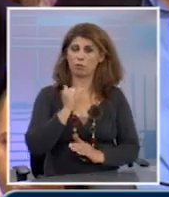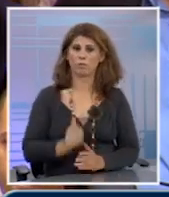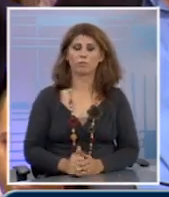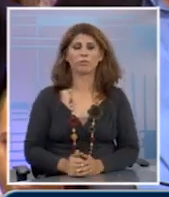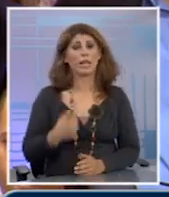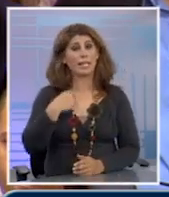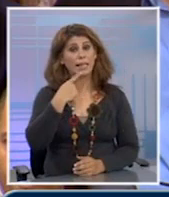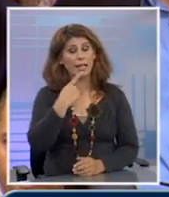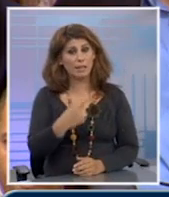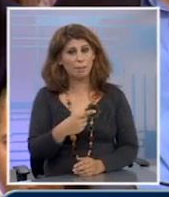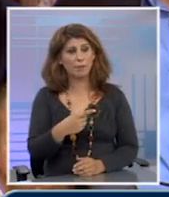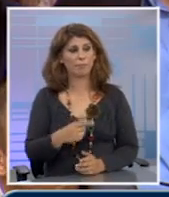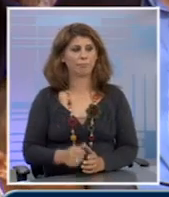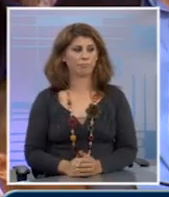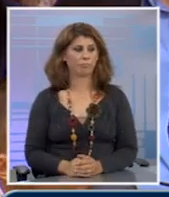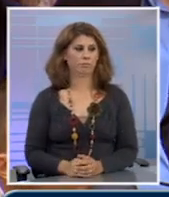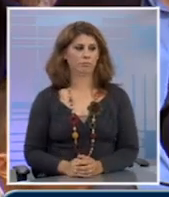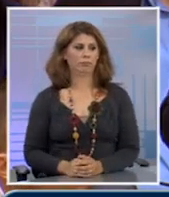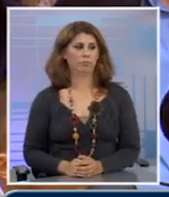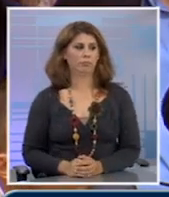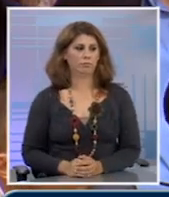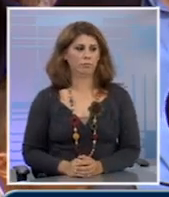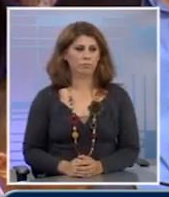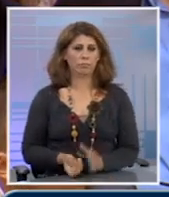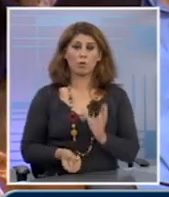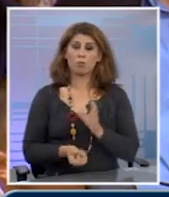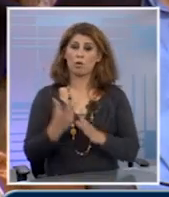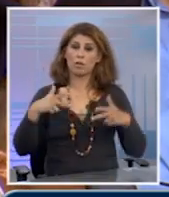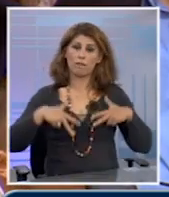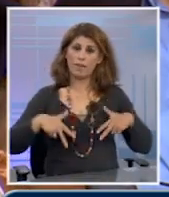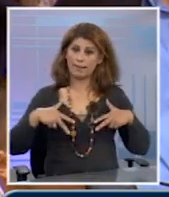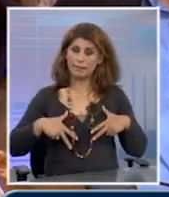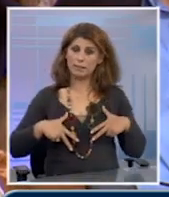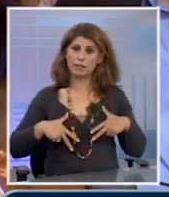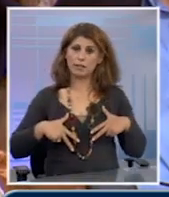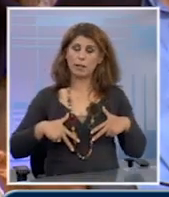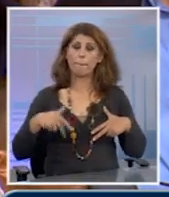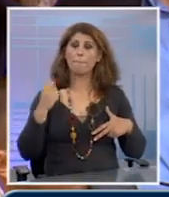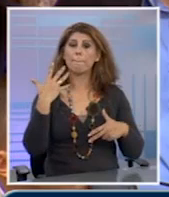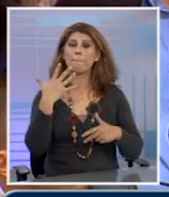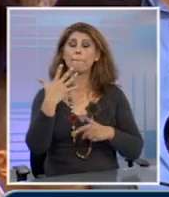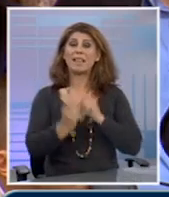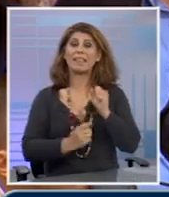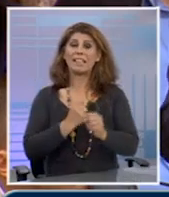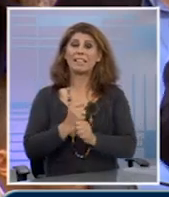και αναφέρθηκε στη νέα κυβέρνηση τις πενταετίες